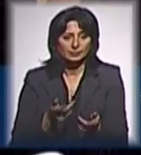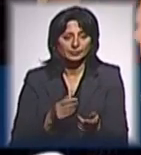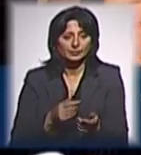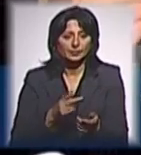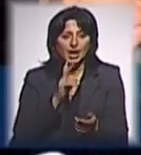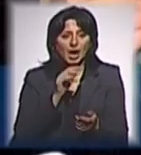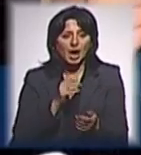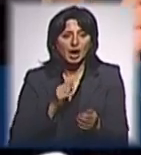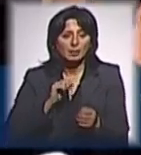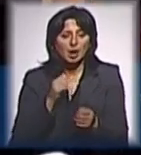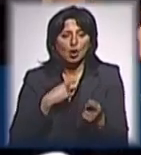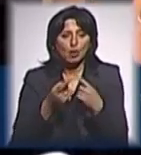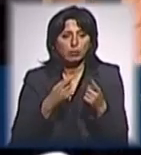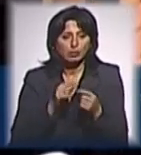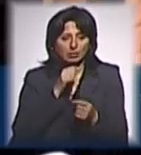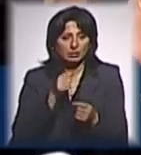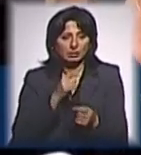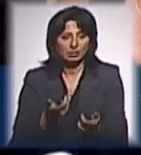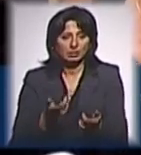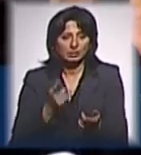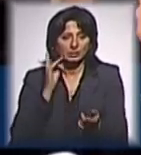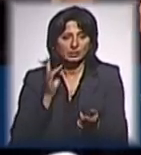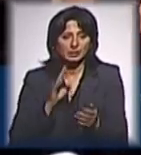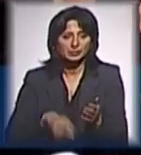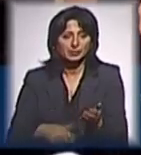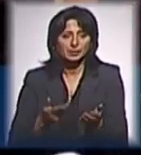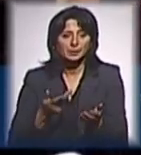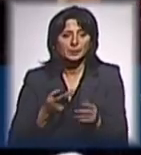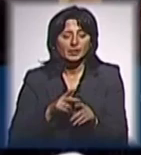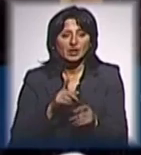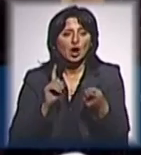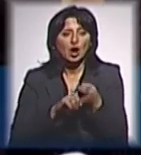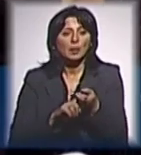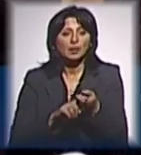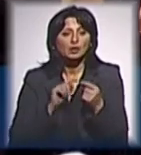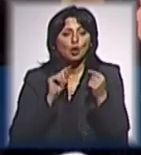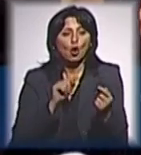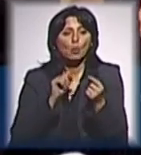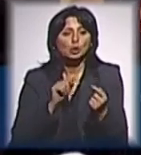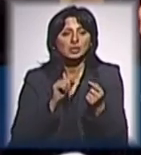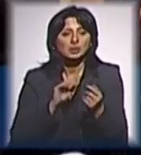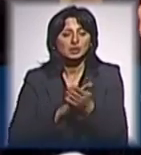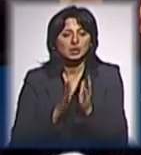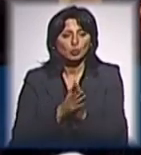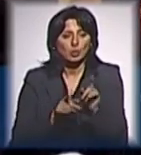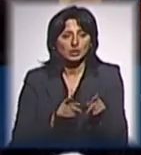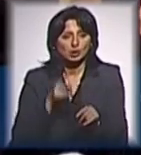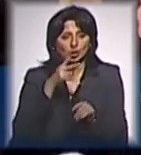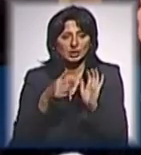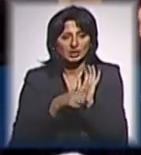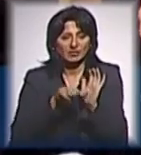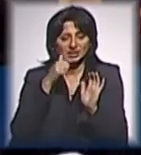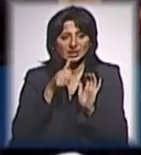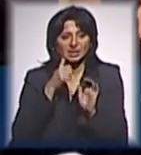დიდი ხანია მეგობრობა არ მაკავშირებს მაგრამ მაკავშირებს აი ეს ოპოზიციური სიტუაციები